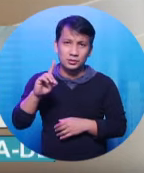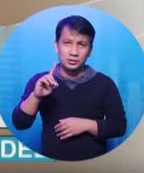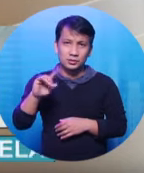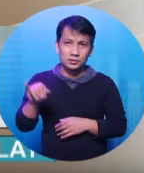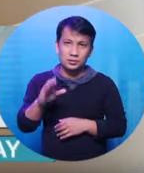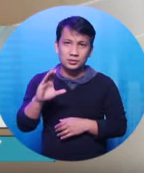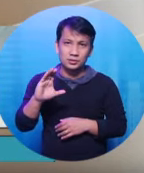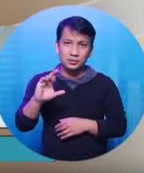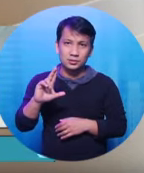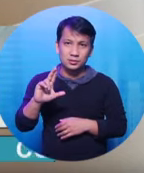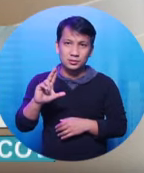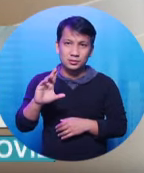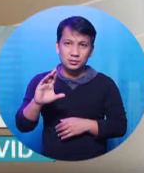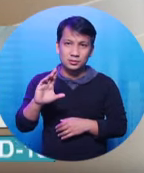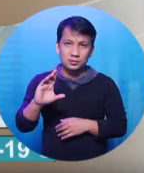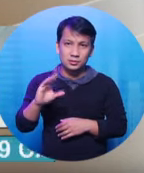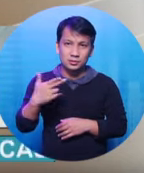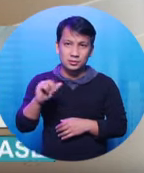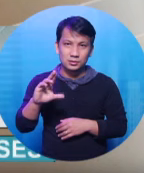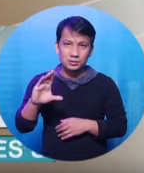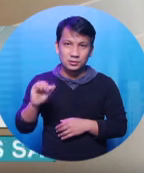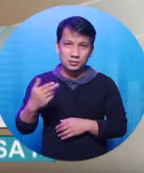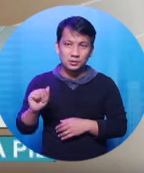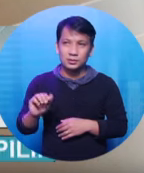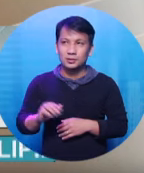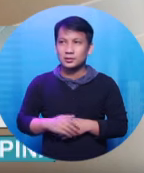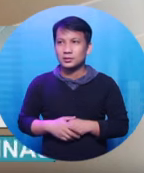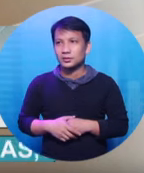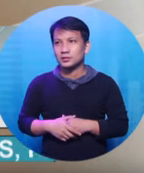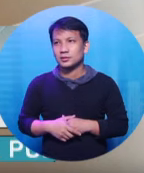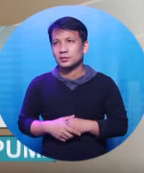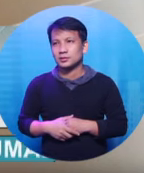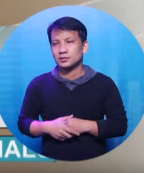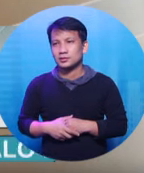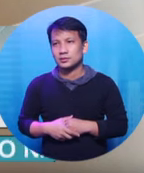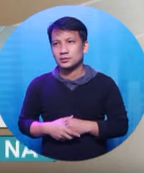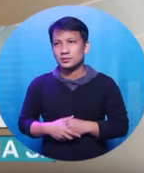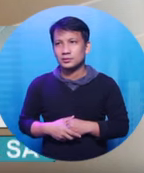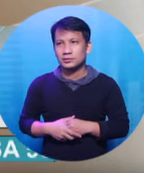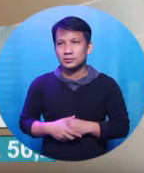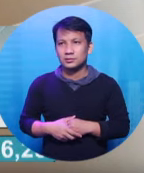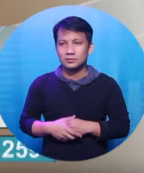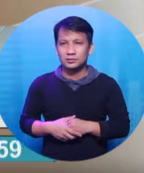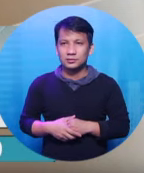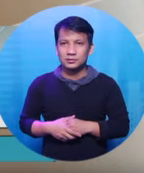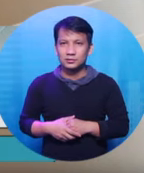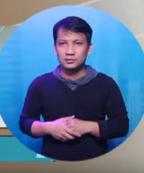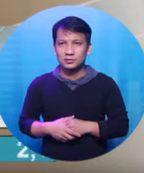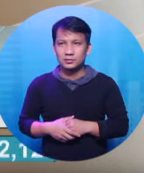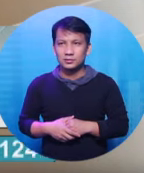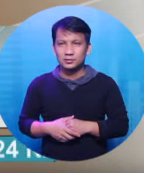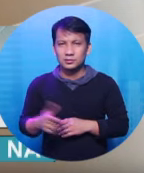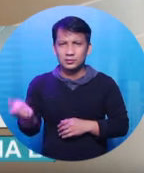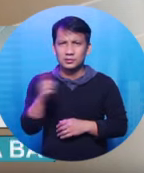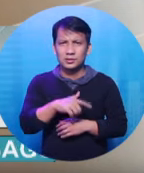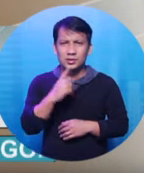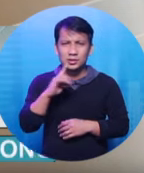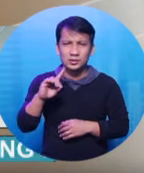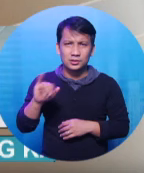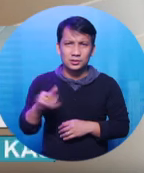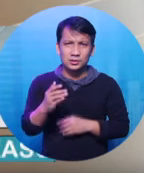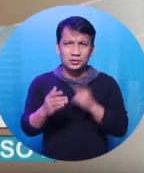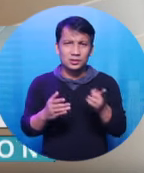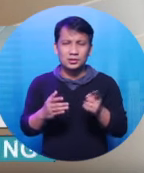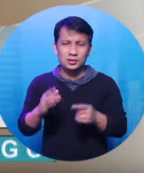Chacha. DJ Chacha, magandang umaga sa iyo. Hi, good morning, Sir Rafi. Ma'am, meron daw ko yung gustong sabihin, Ma'am